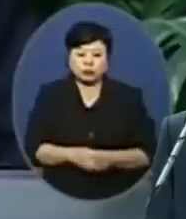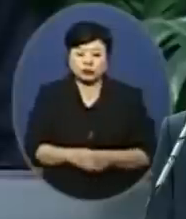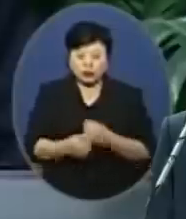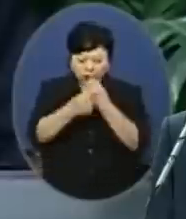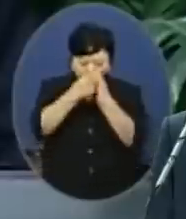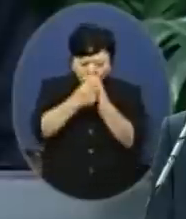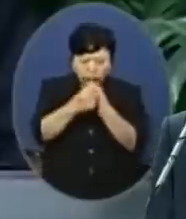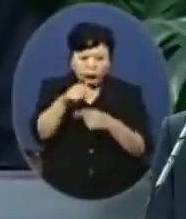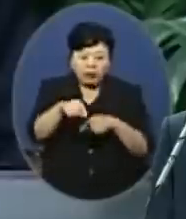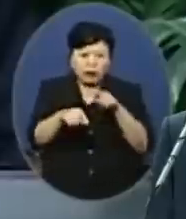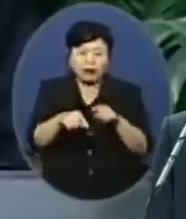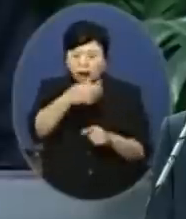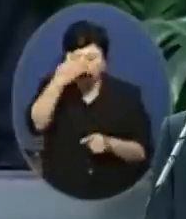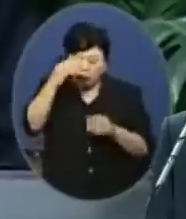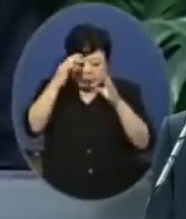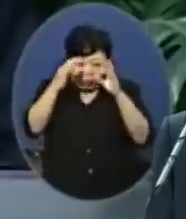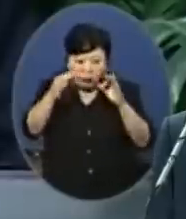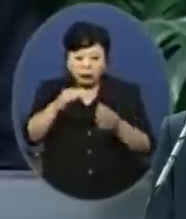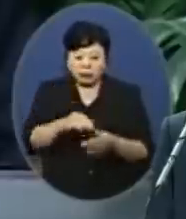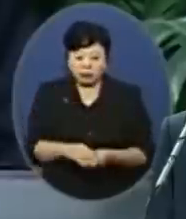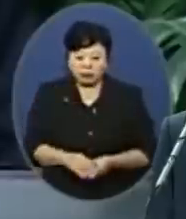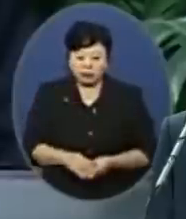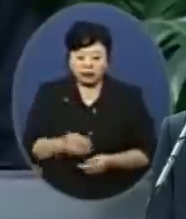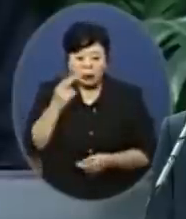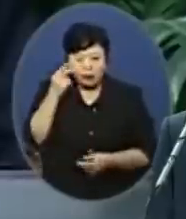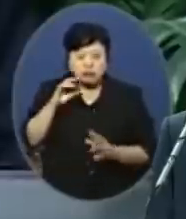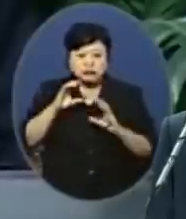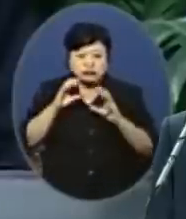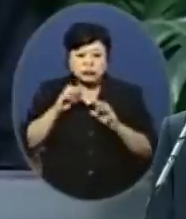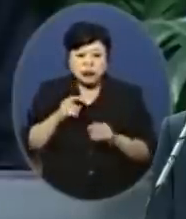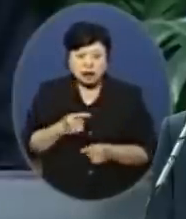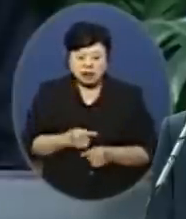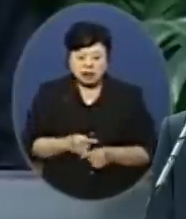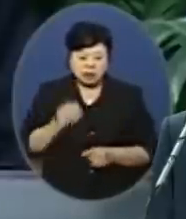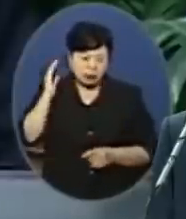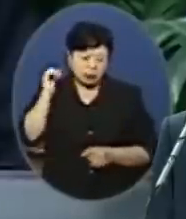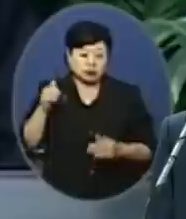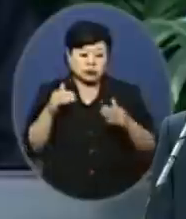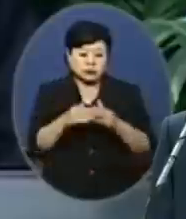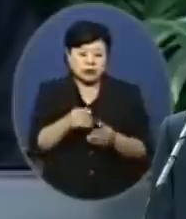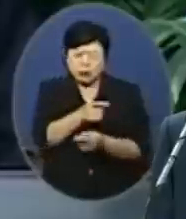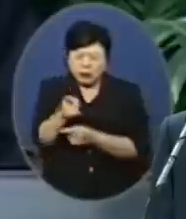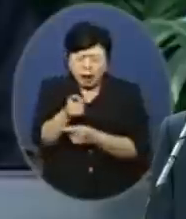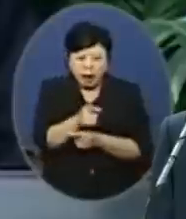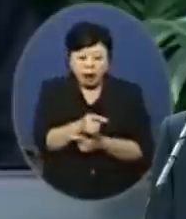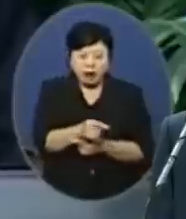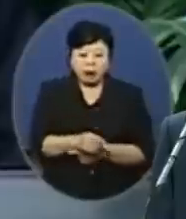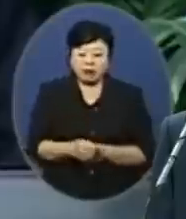들어가는 젊은이들 보십시오. 미국 백악관 앞에서 총을 난사하고도 모른 척하고 걸어가고